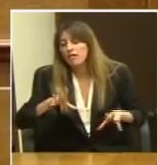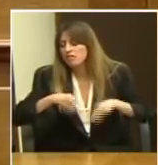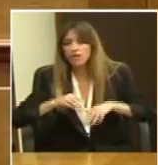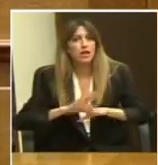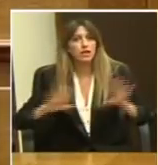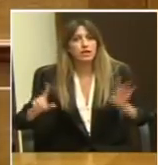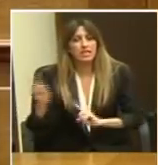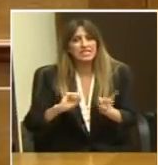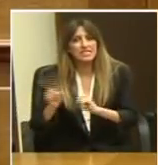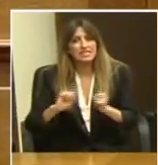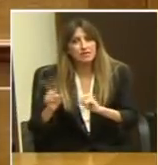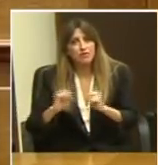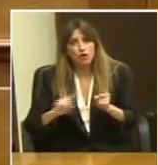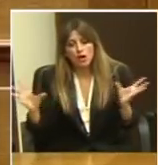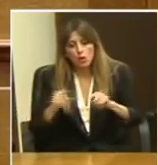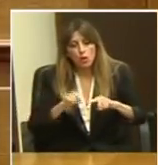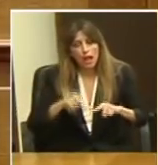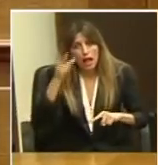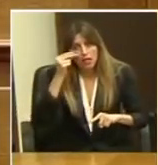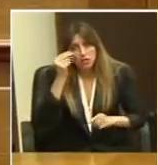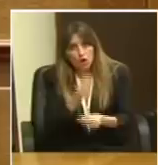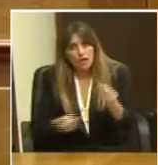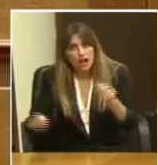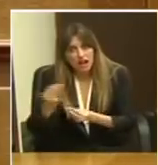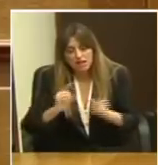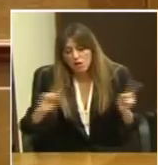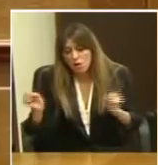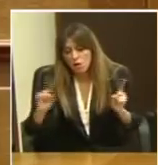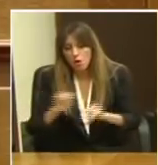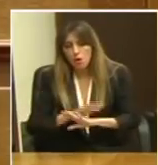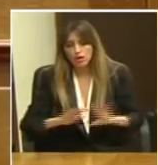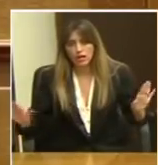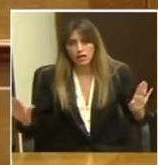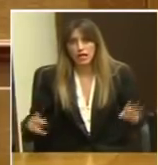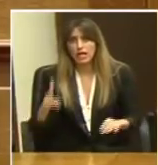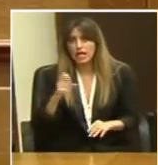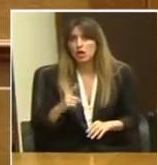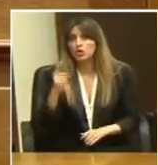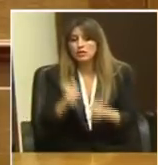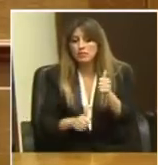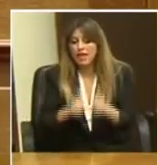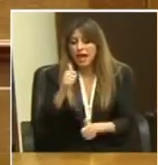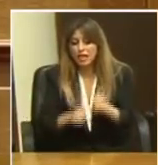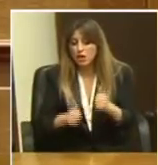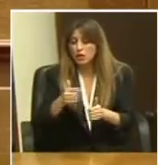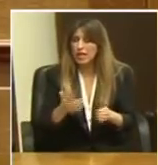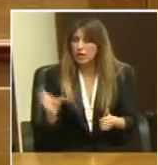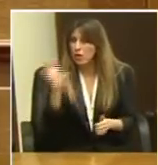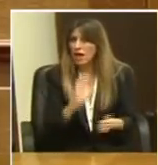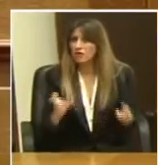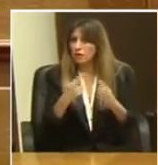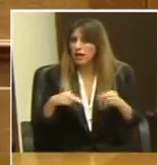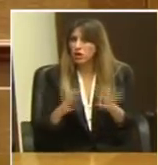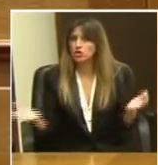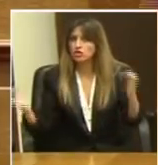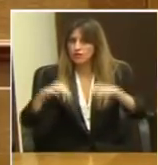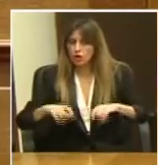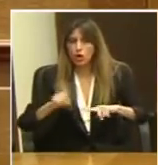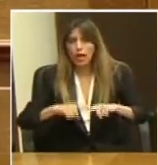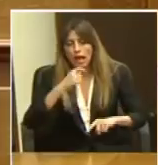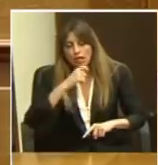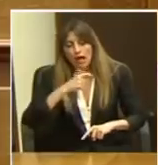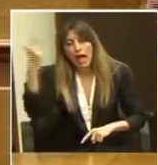τίποτα. Μετά την 21η Ιουνίου, που η Ελλάδα βγαίνει από τα μνημόνια, που αυτή ήταν ο κύριος λόγος